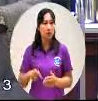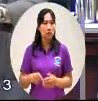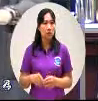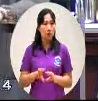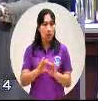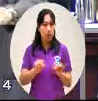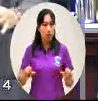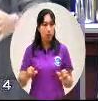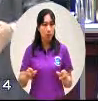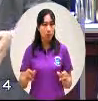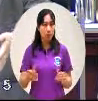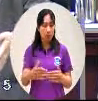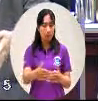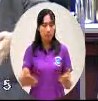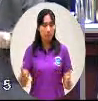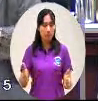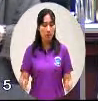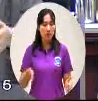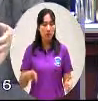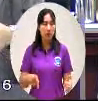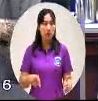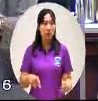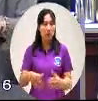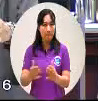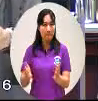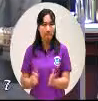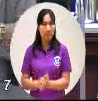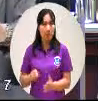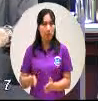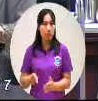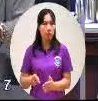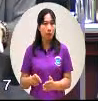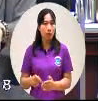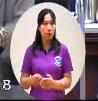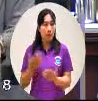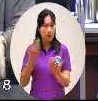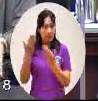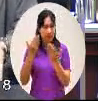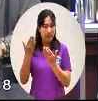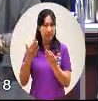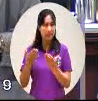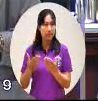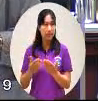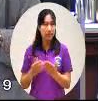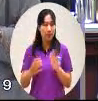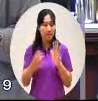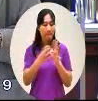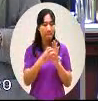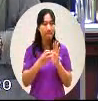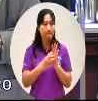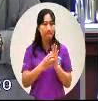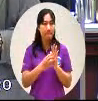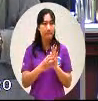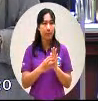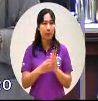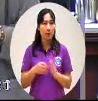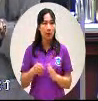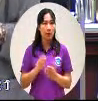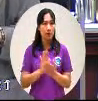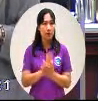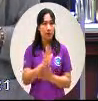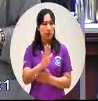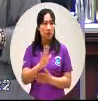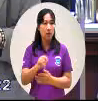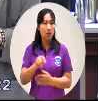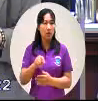该把它做一个很清楚的一个标志。那当有一天啊，那